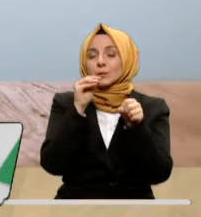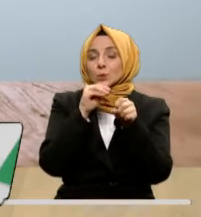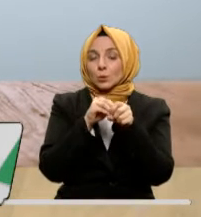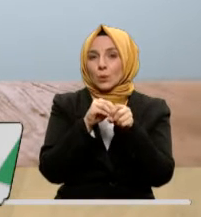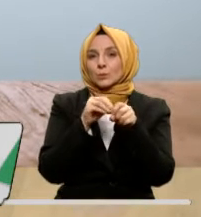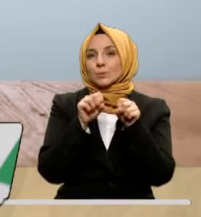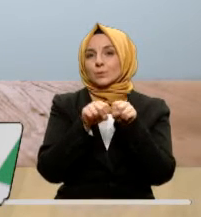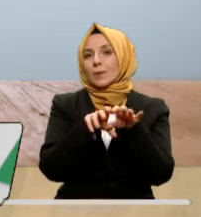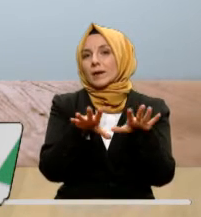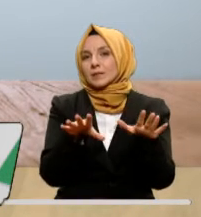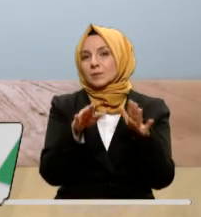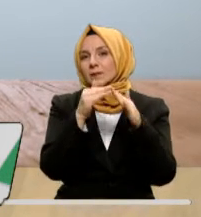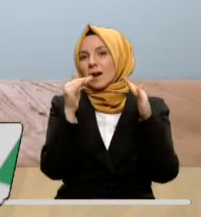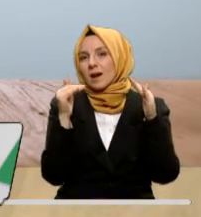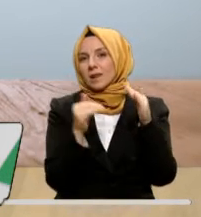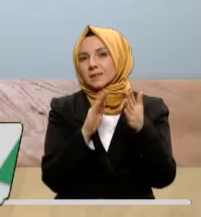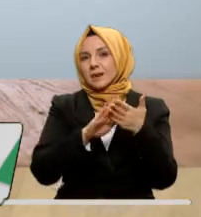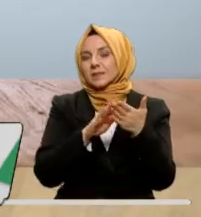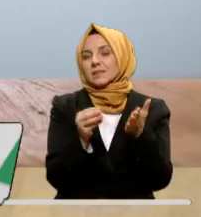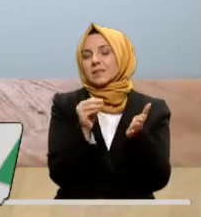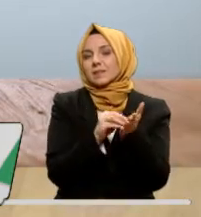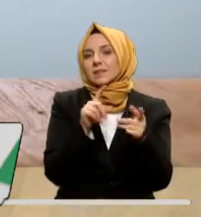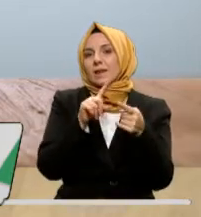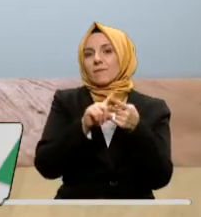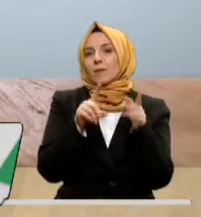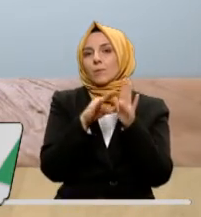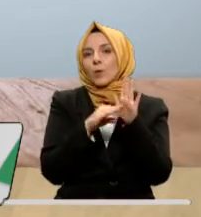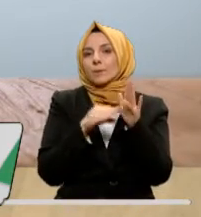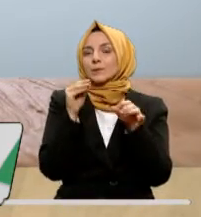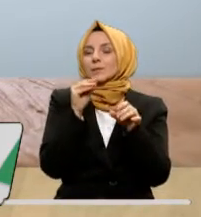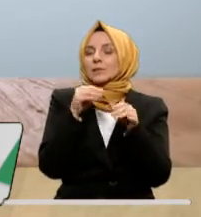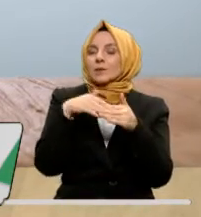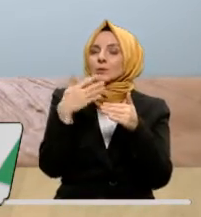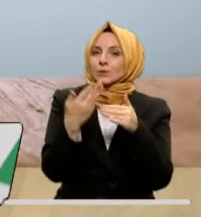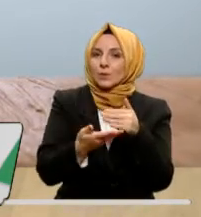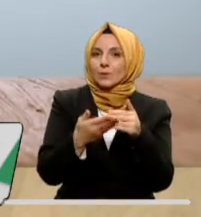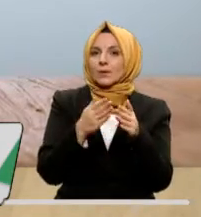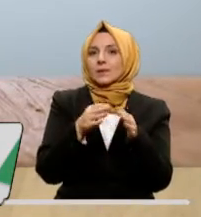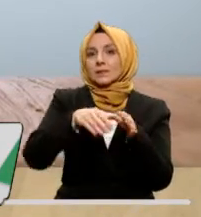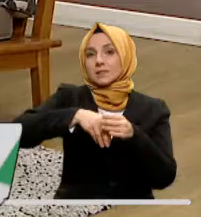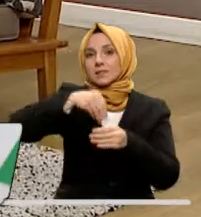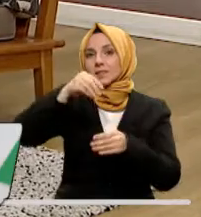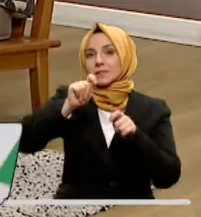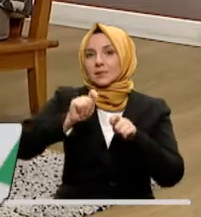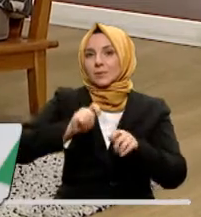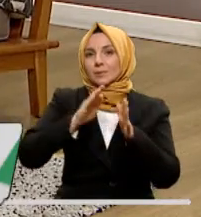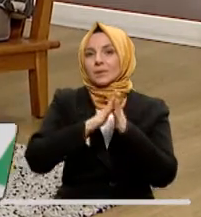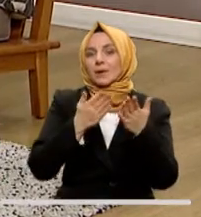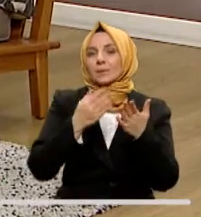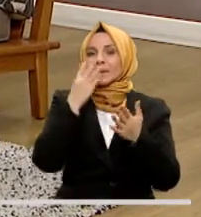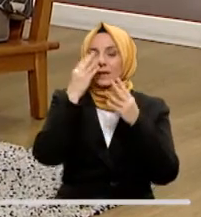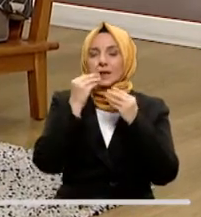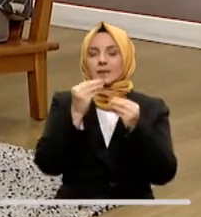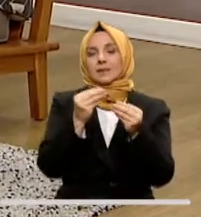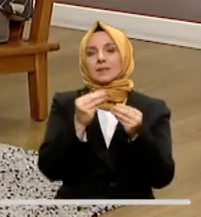ardından artık bildiğiniz üzere Elimizin sonunda gerçekleştirdiğimiz çekilişe kitaplarımızı sizlere hediye ediyor olacağız diyorum ve hemen